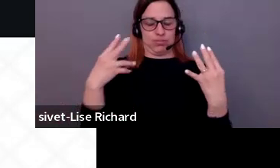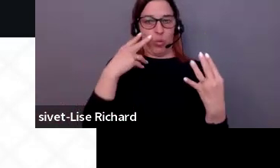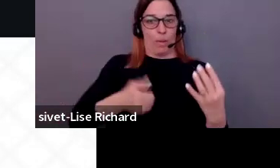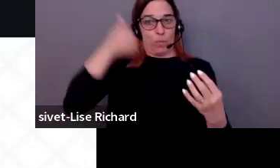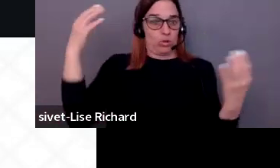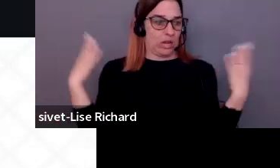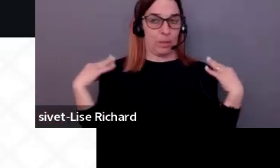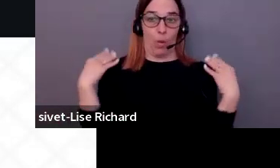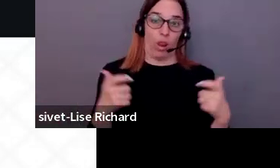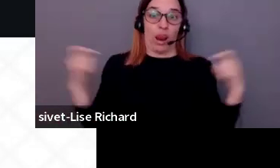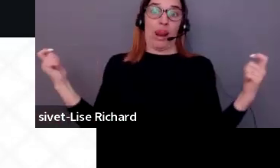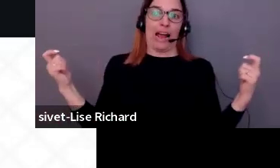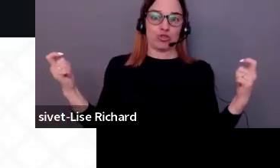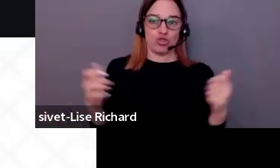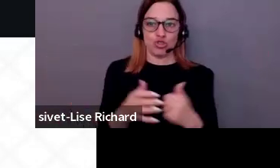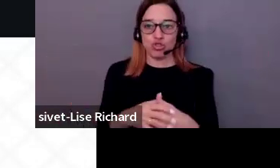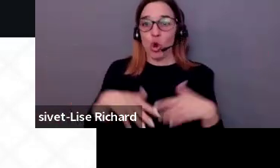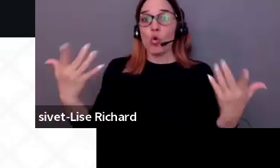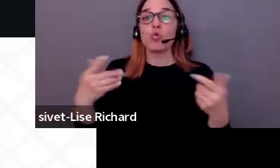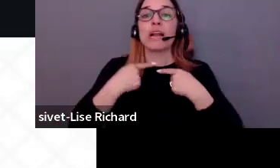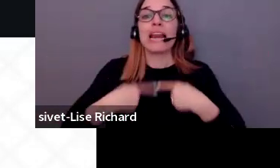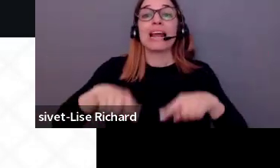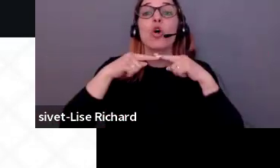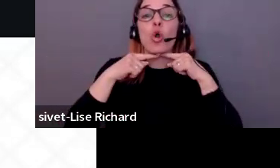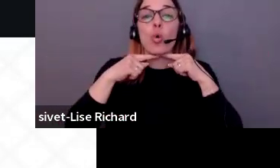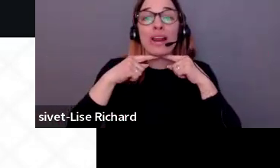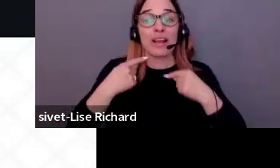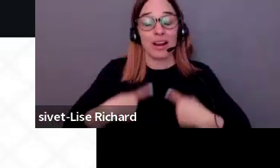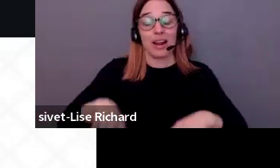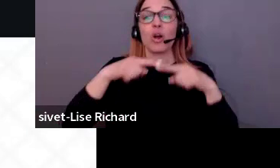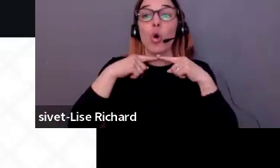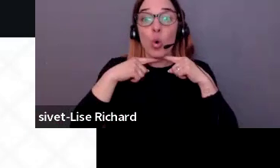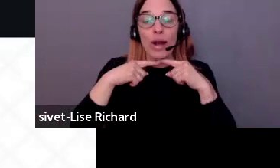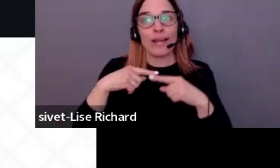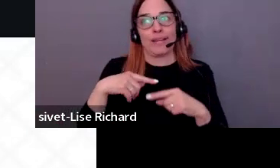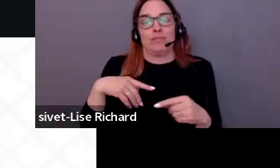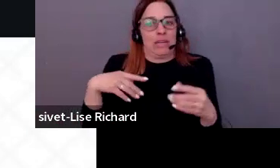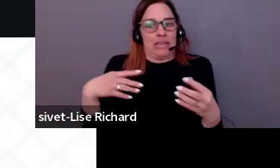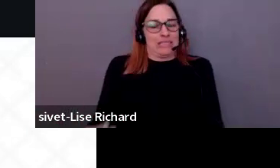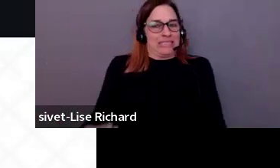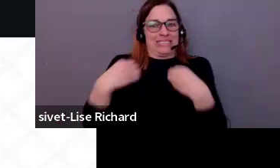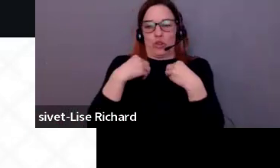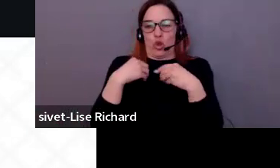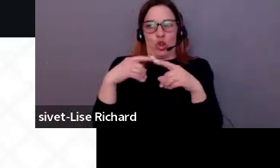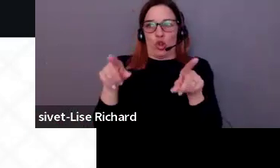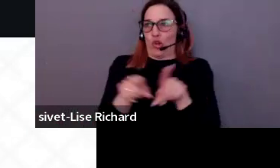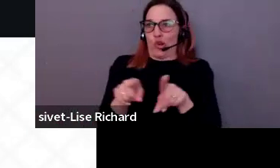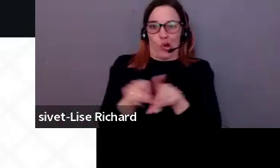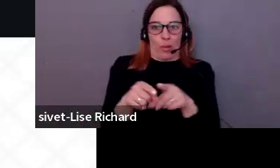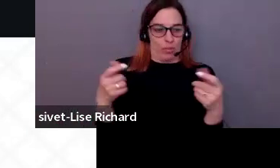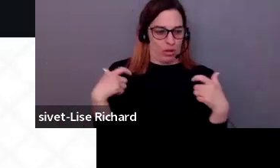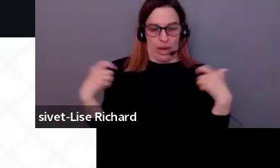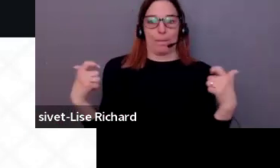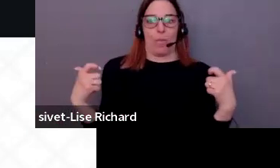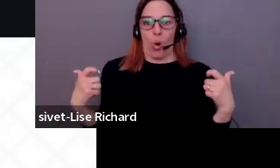larges. Les cols roulés, ça aussi, ça donne encore l'effet des